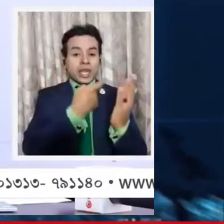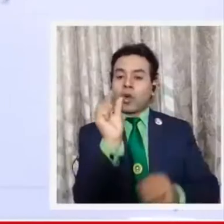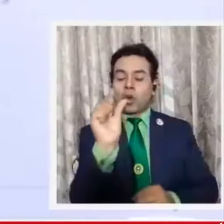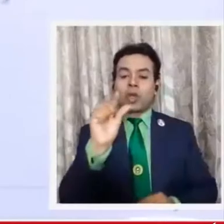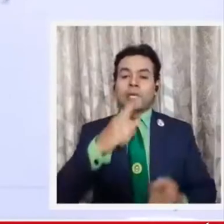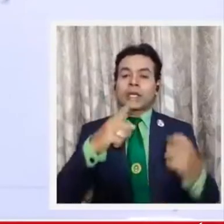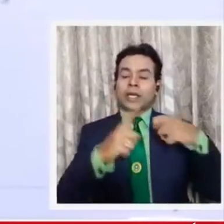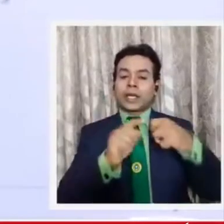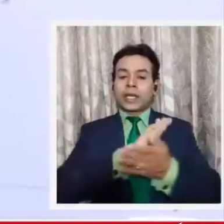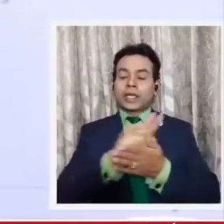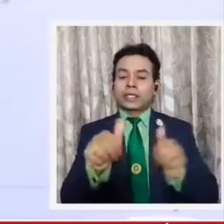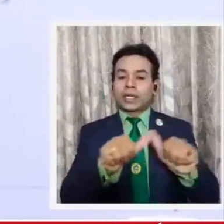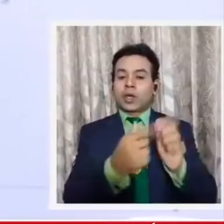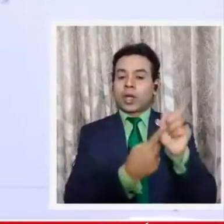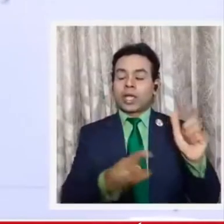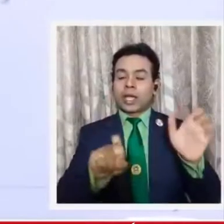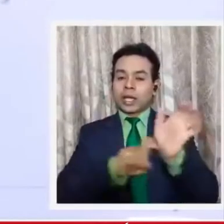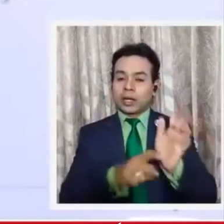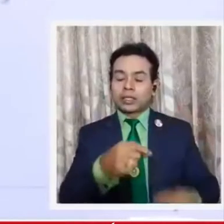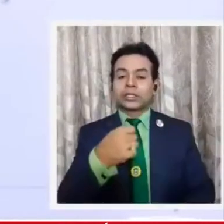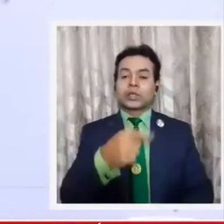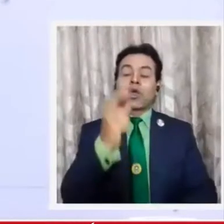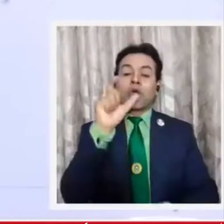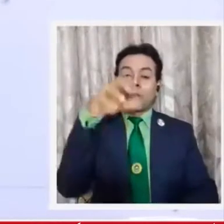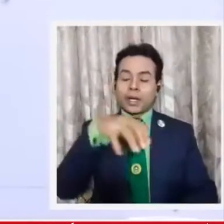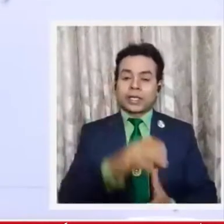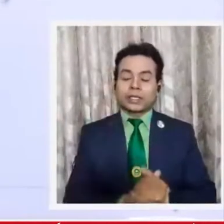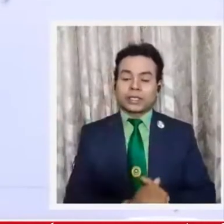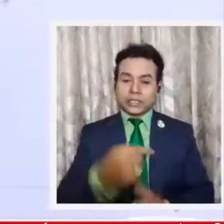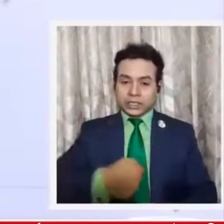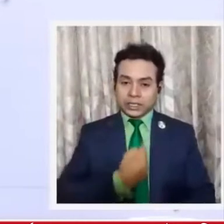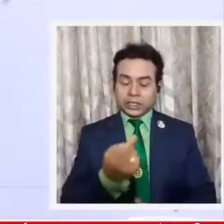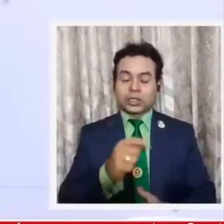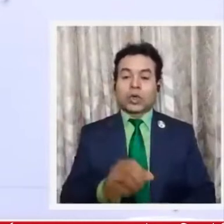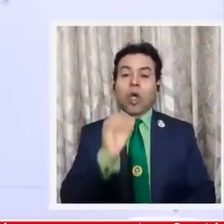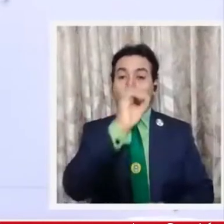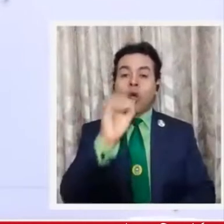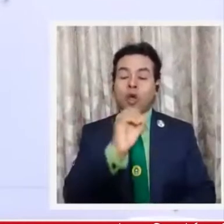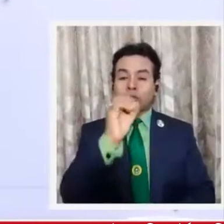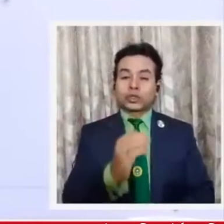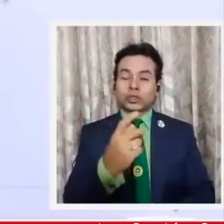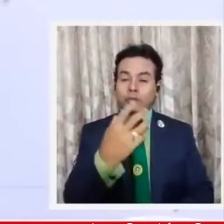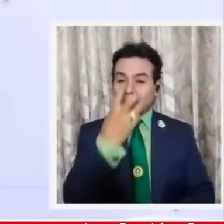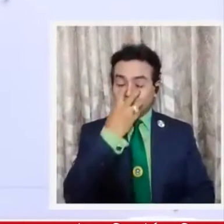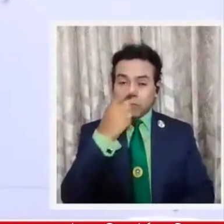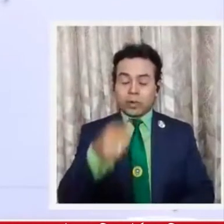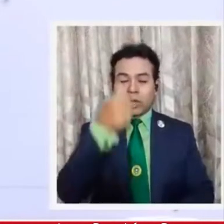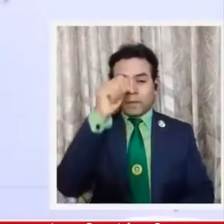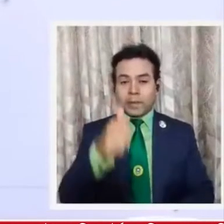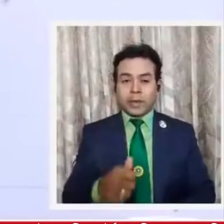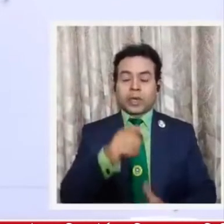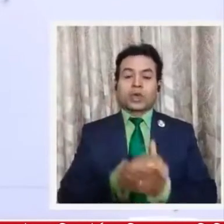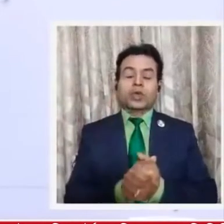5,97,583 জন। 24 ঘন্টায় দেশে করোনা ভাইরাস শনাক্তের জন্য নমুনা পরীক্ষায় শনাক্তের সংখ্যা ও মৃত্যুর সংখ্যা বেড়েছে। নতুন